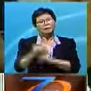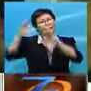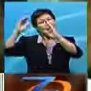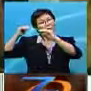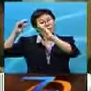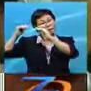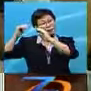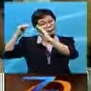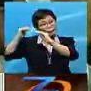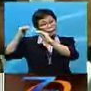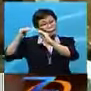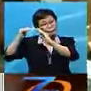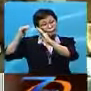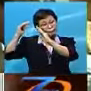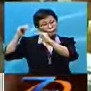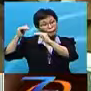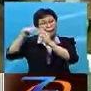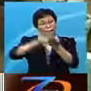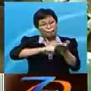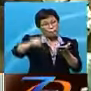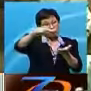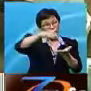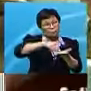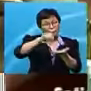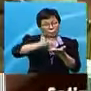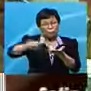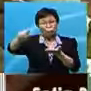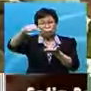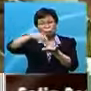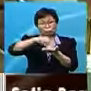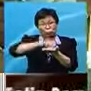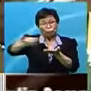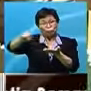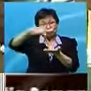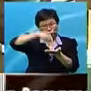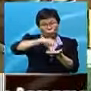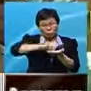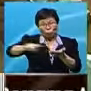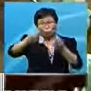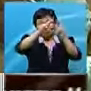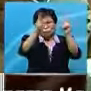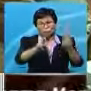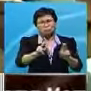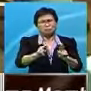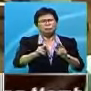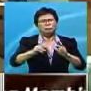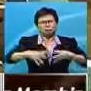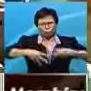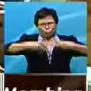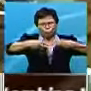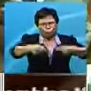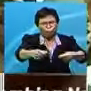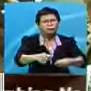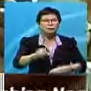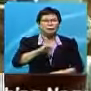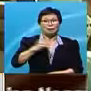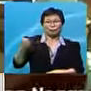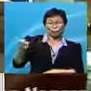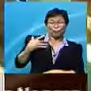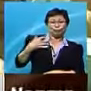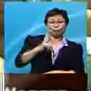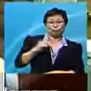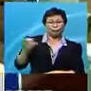mudah-mudahan dalam minggu peperiksaan ni akan berjalan dengan lancar sekali. Seperti mana yang dimaklum bahawa kita